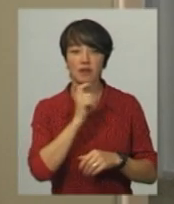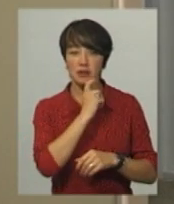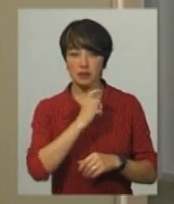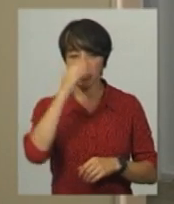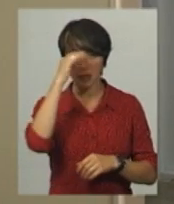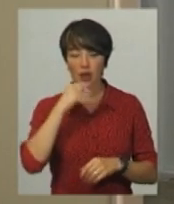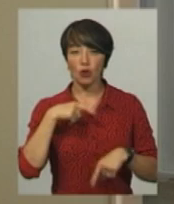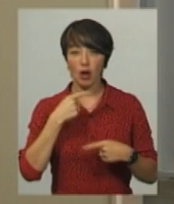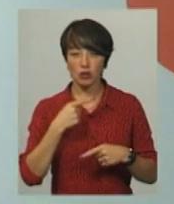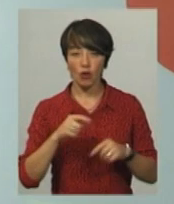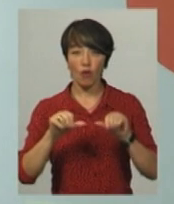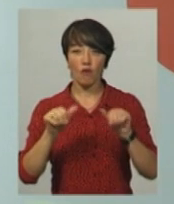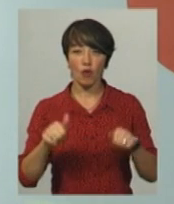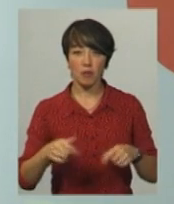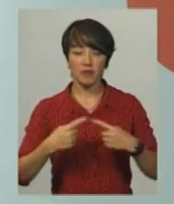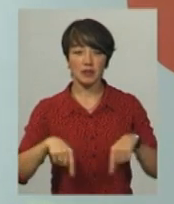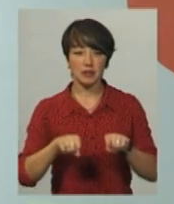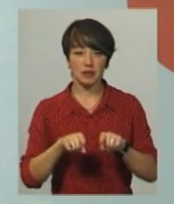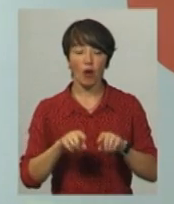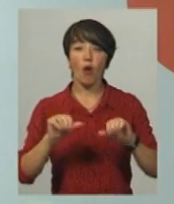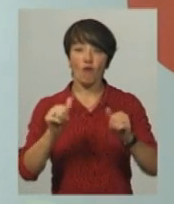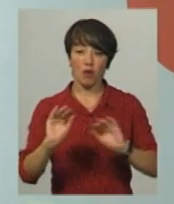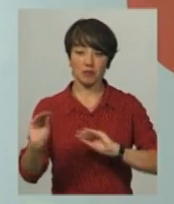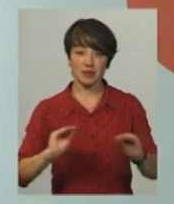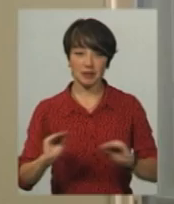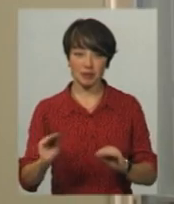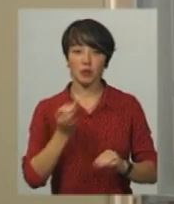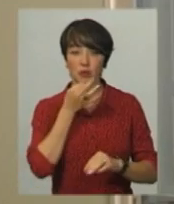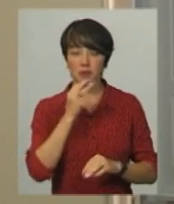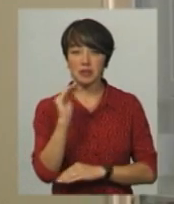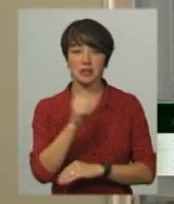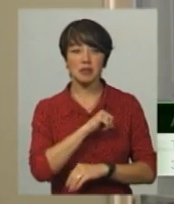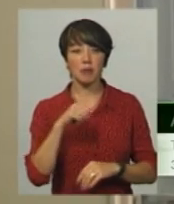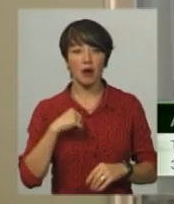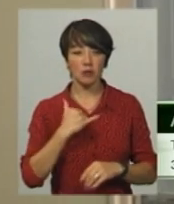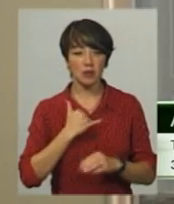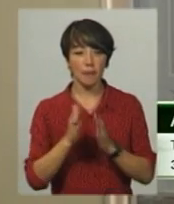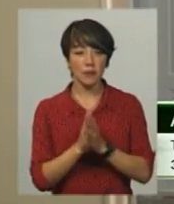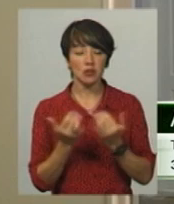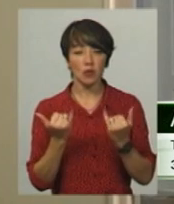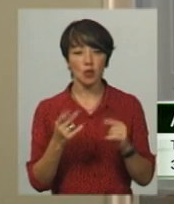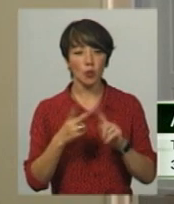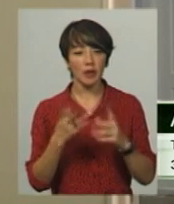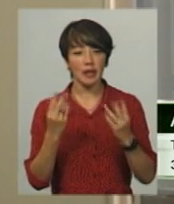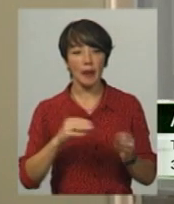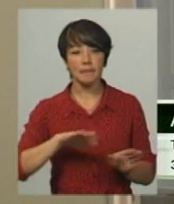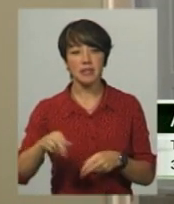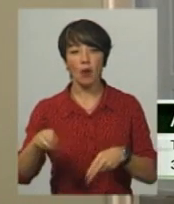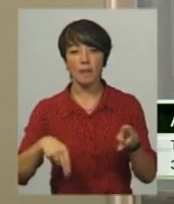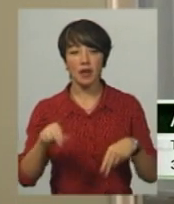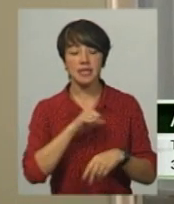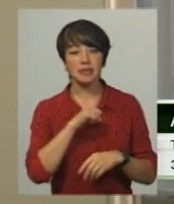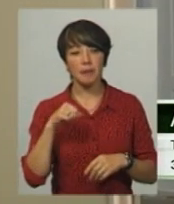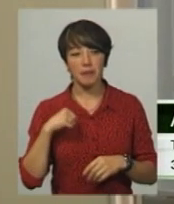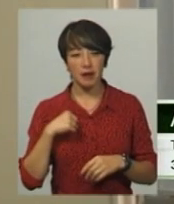Андрій Будзяк каже, оформлення відділення сину подобається. Дитина сама у нас проситься сьогодні, другий день після операції, сама